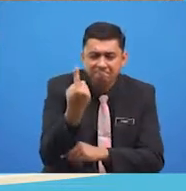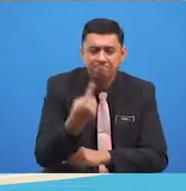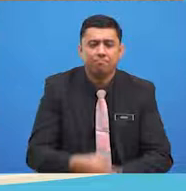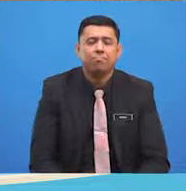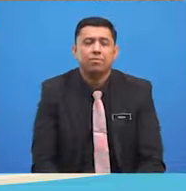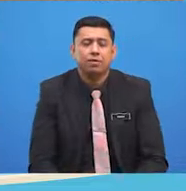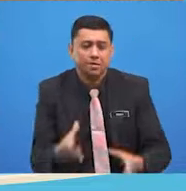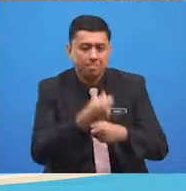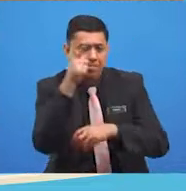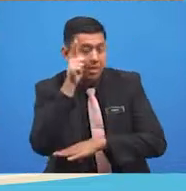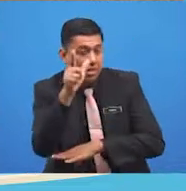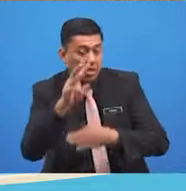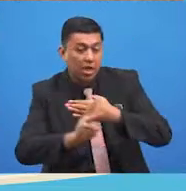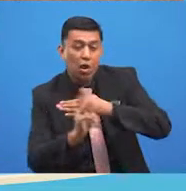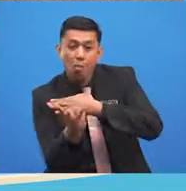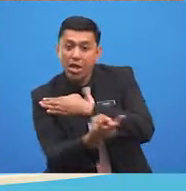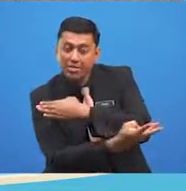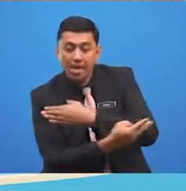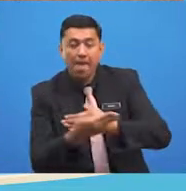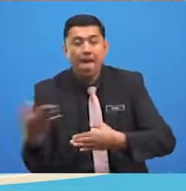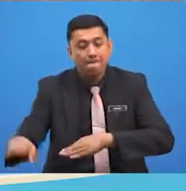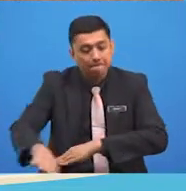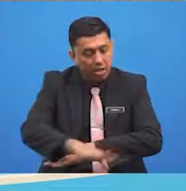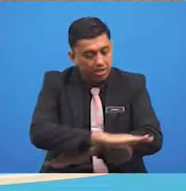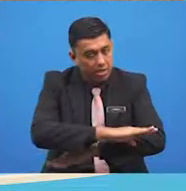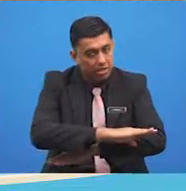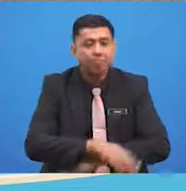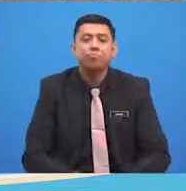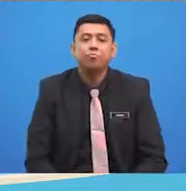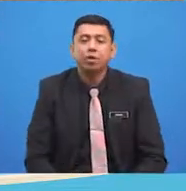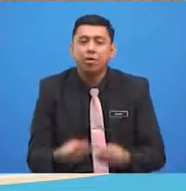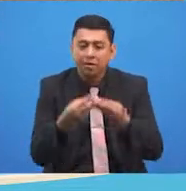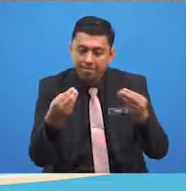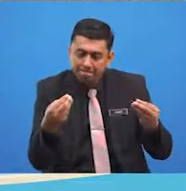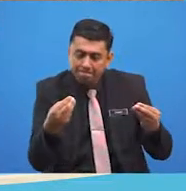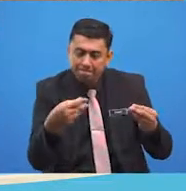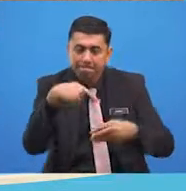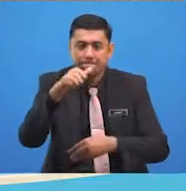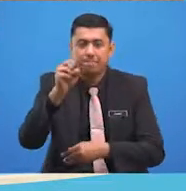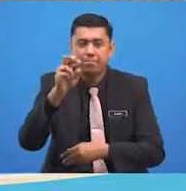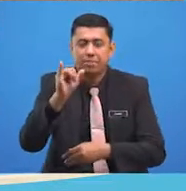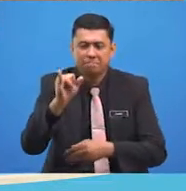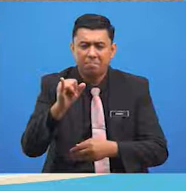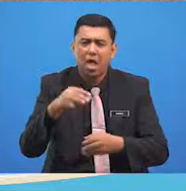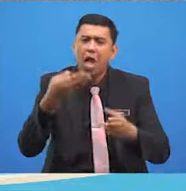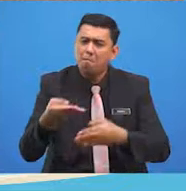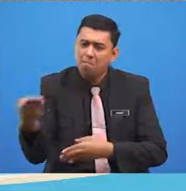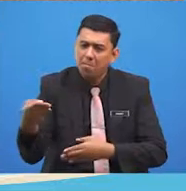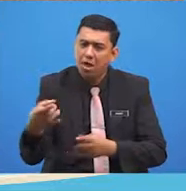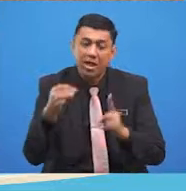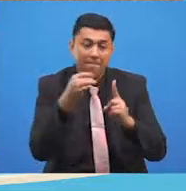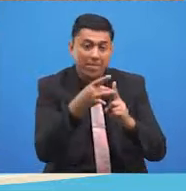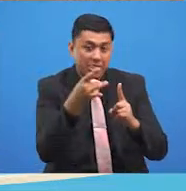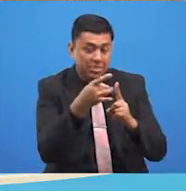Ia dapat dilihat di kawasan pantai. Pasir digunakan untuk menghasilkan barangan kaca dan